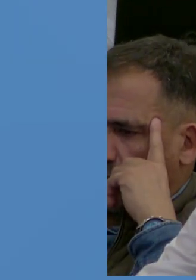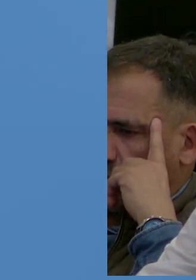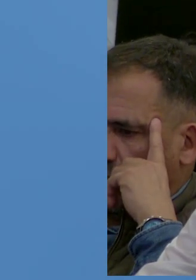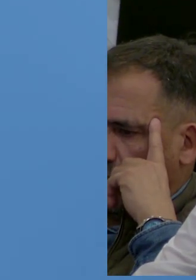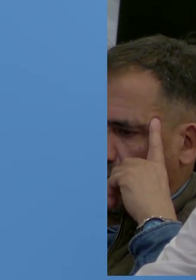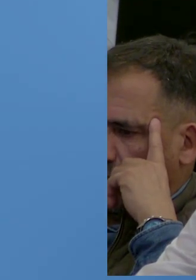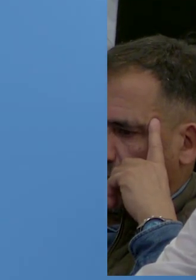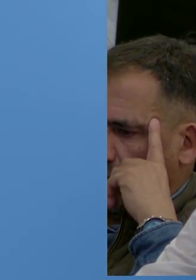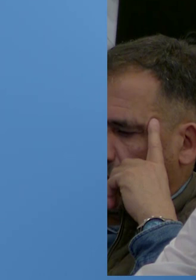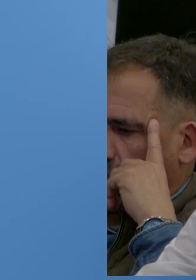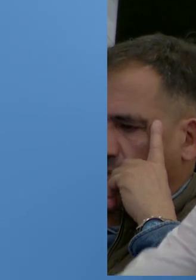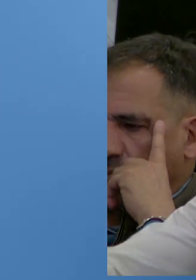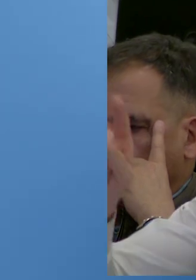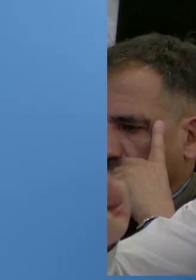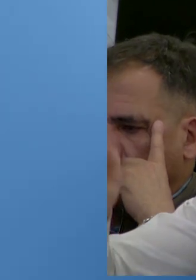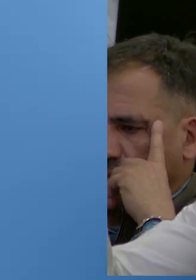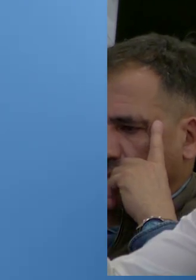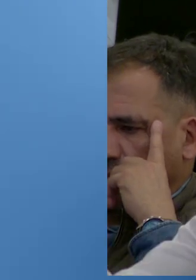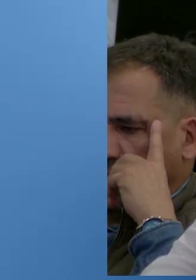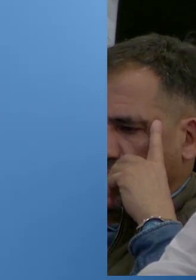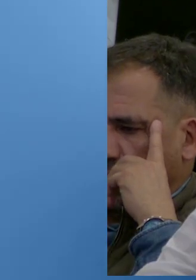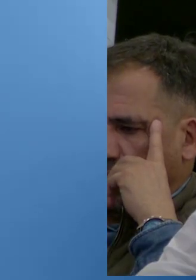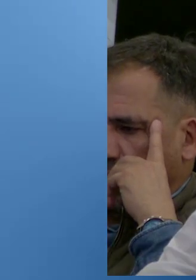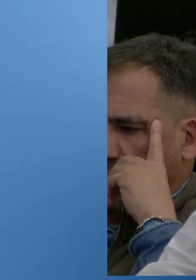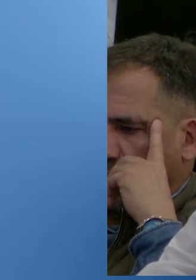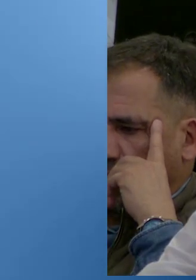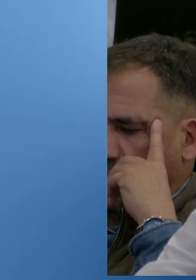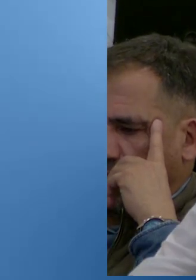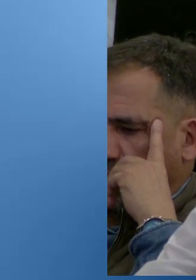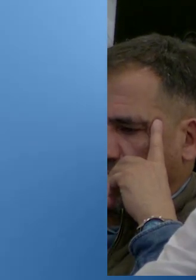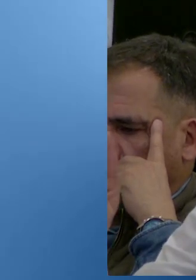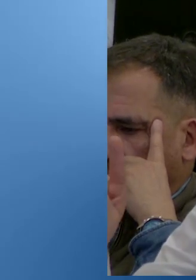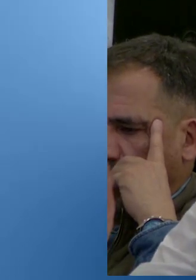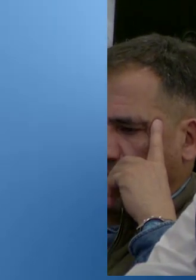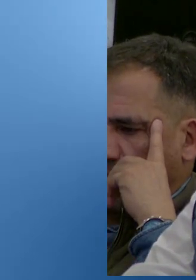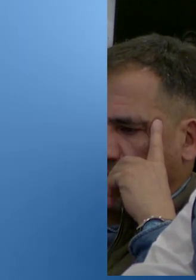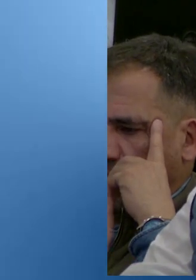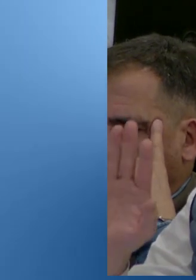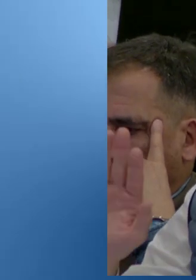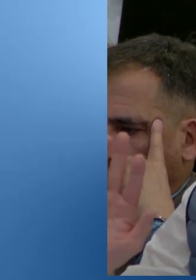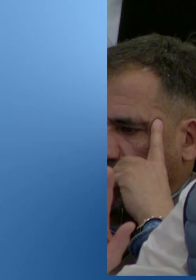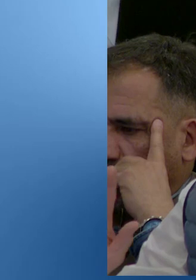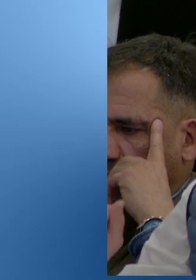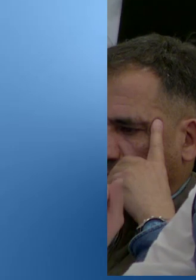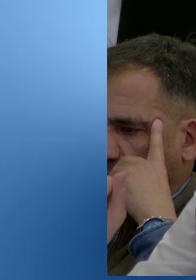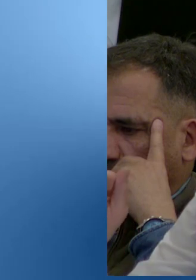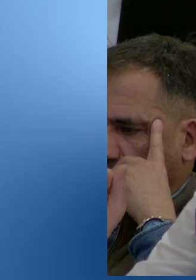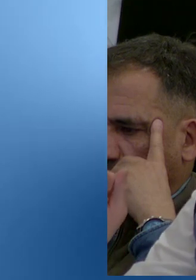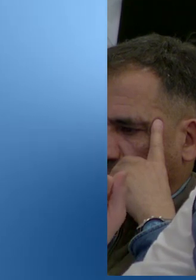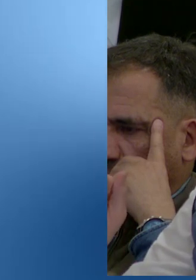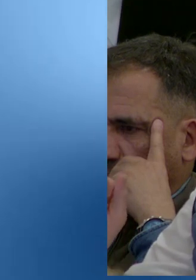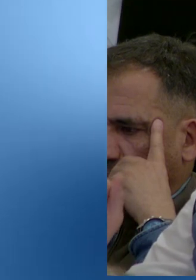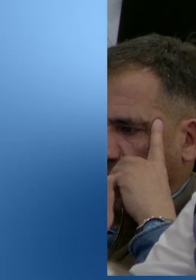ça veut dire réouverture des passages entre le 30 et le 40 galerie larlequin qui avait été pourtant muré il y a juste 5 ans